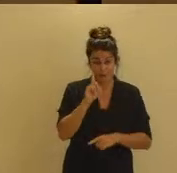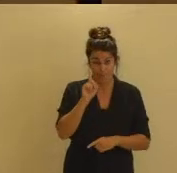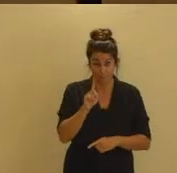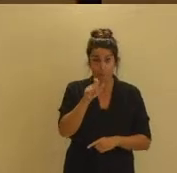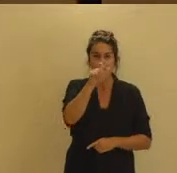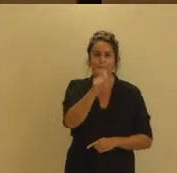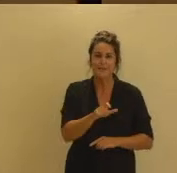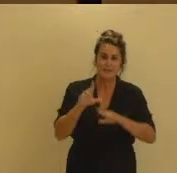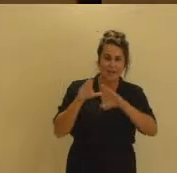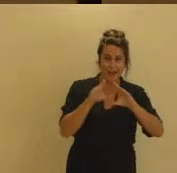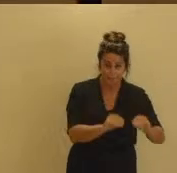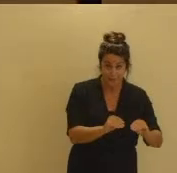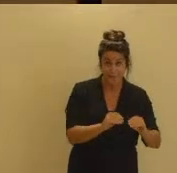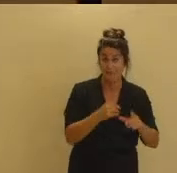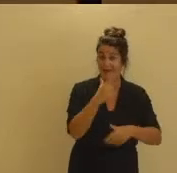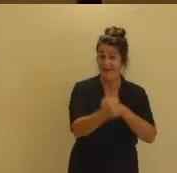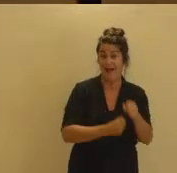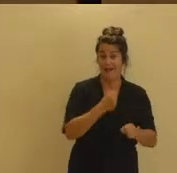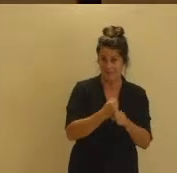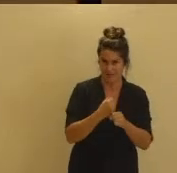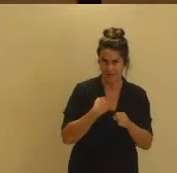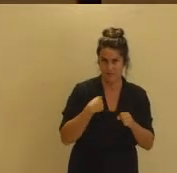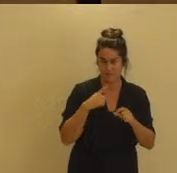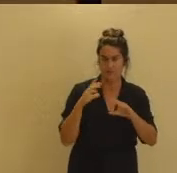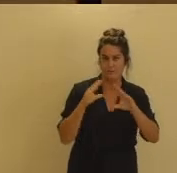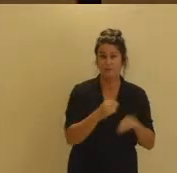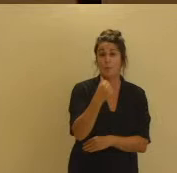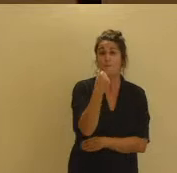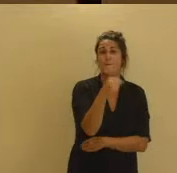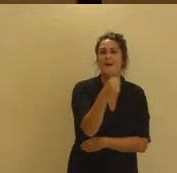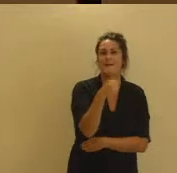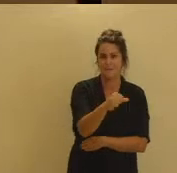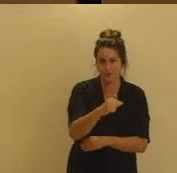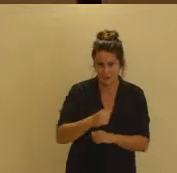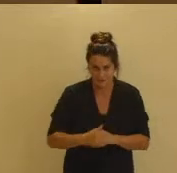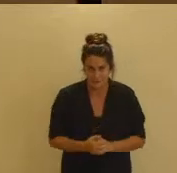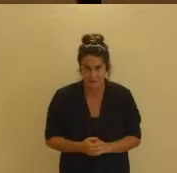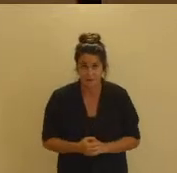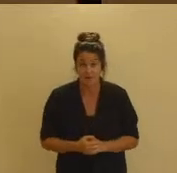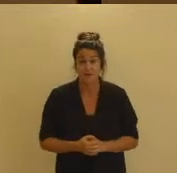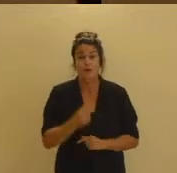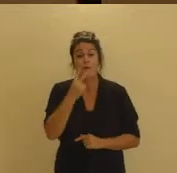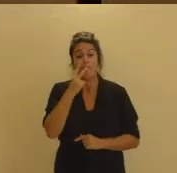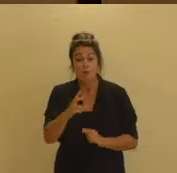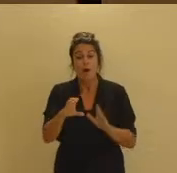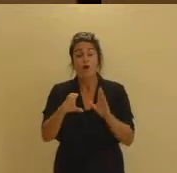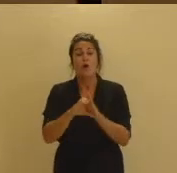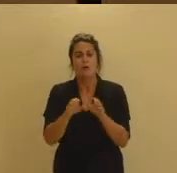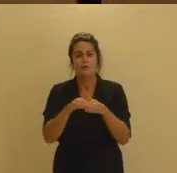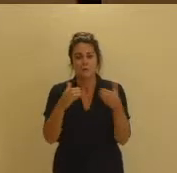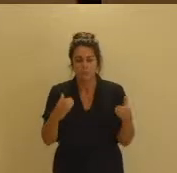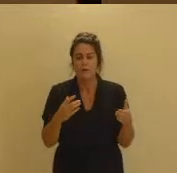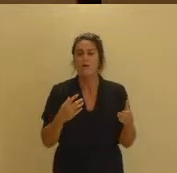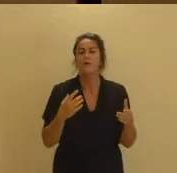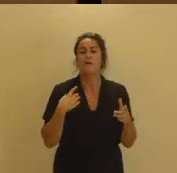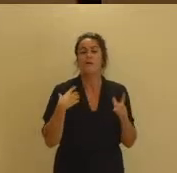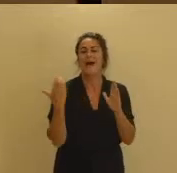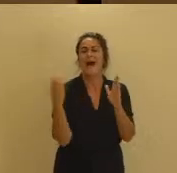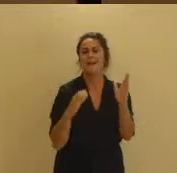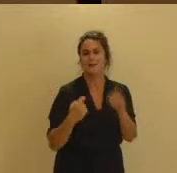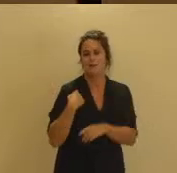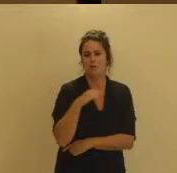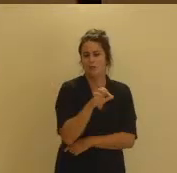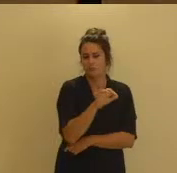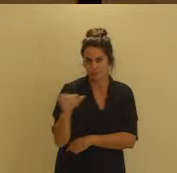l'occupant et pris à bail réel solidaire dans les conditions fixées aux articles L255.2 à